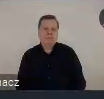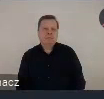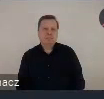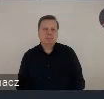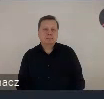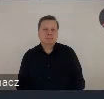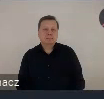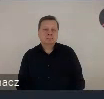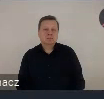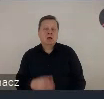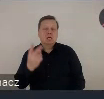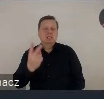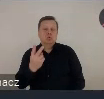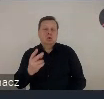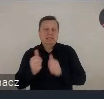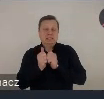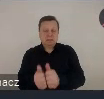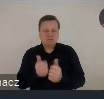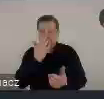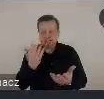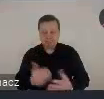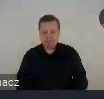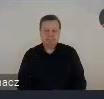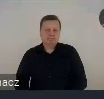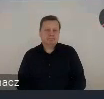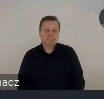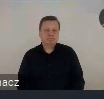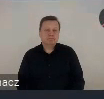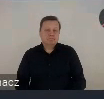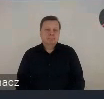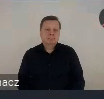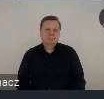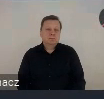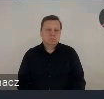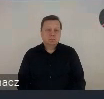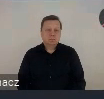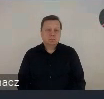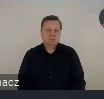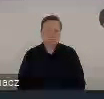W ramach zadania drugiego będą realizowane takie działania, jak to znaczy będą